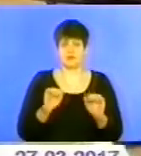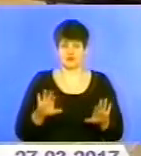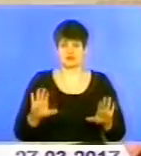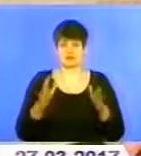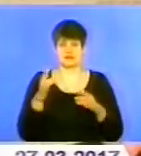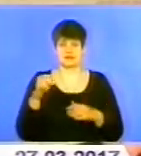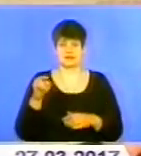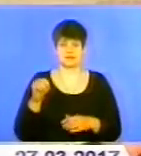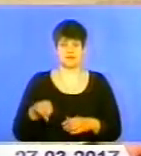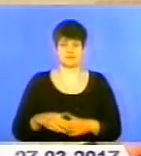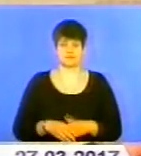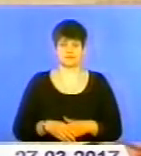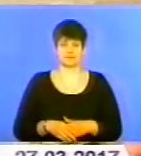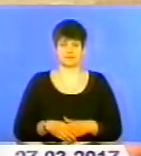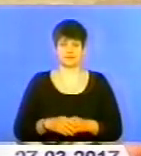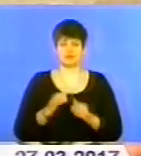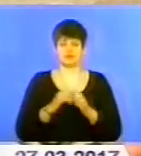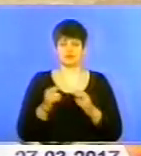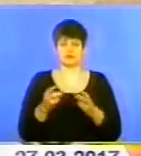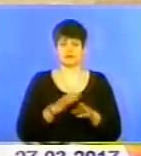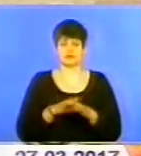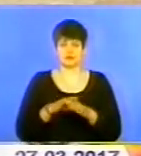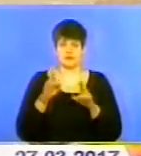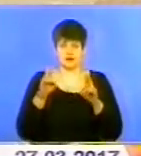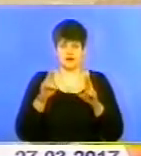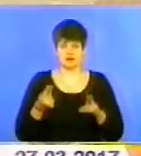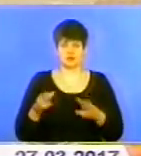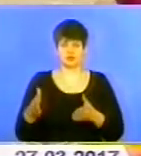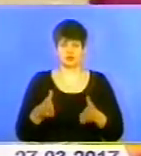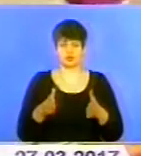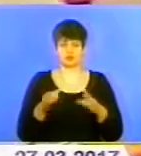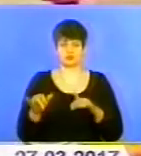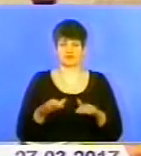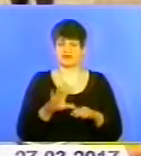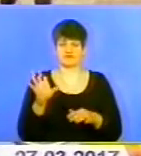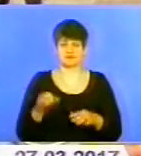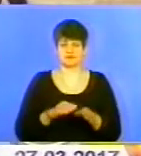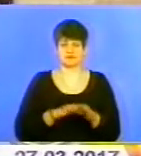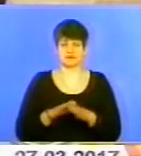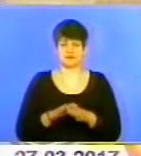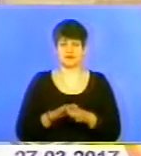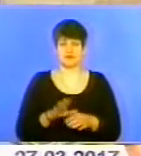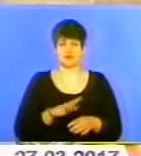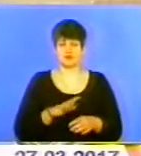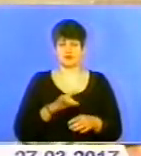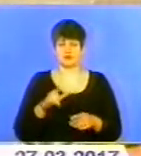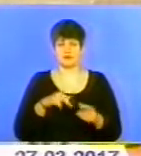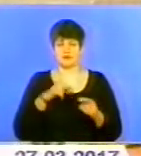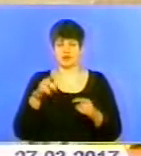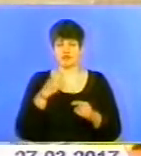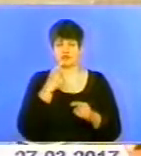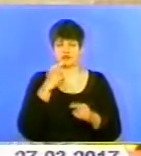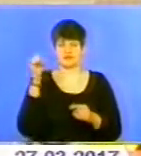ДТП. Кожному потрібно дотримуватись правил дорожнього руху, але не всі дотримуються. Буває таке, що люди переходять на червоне світло